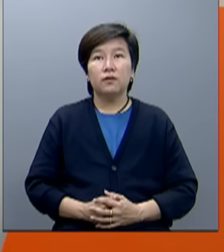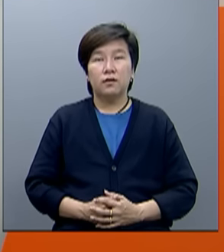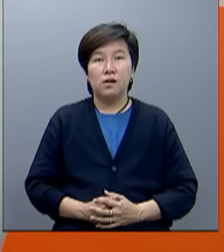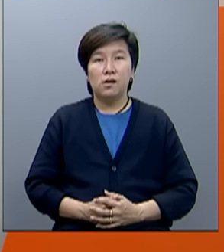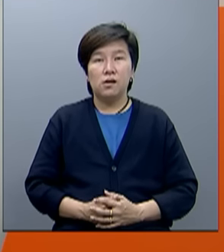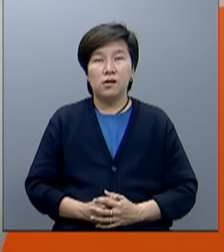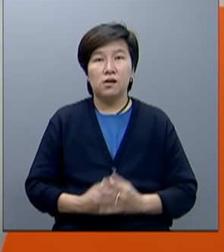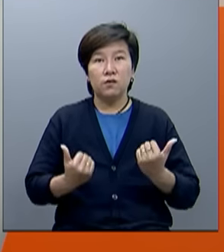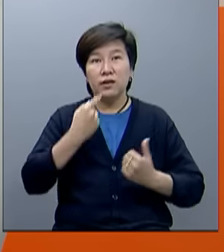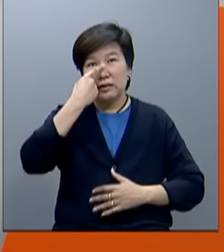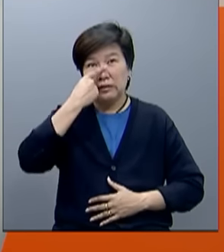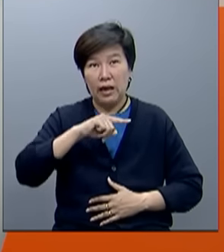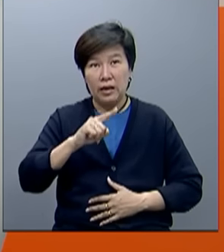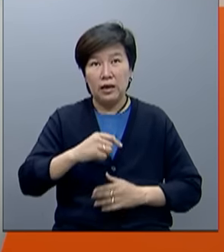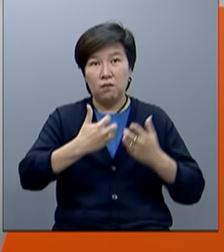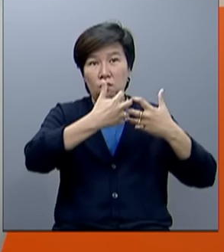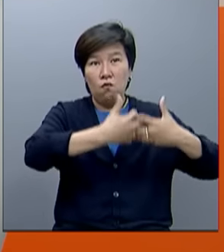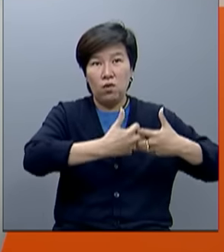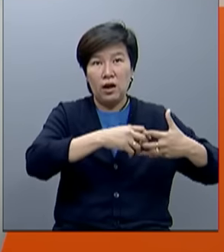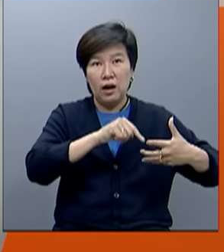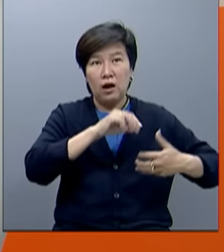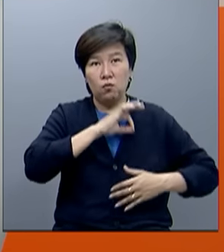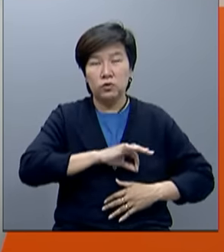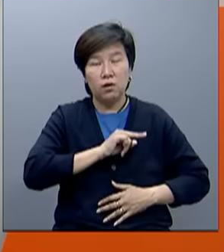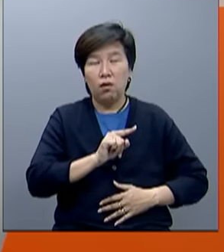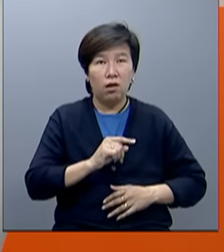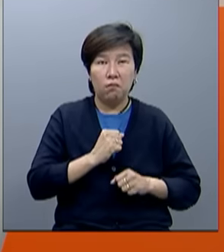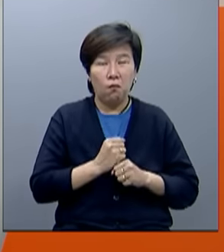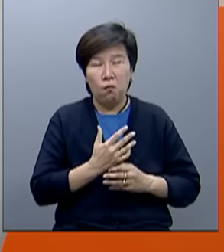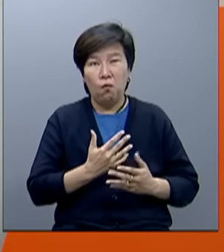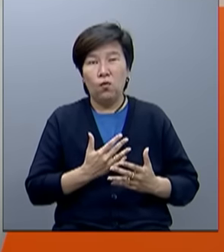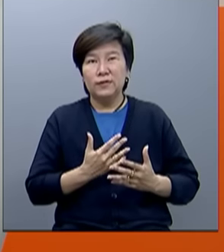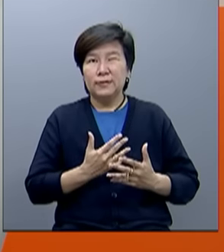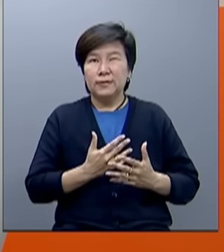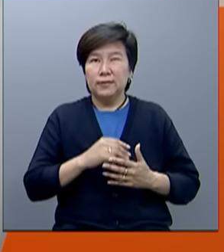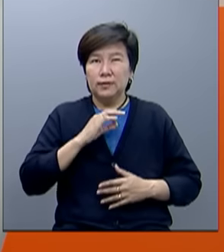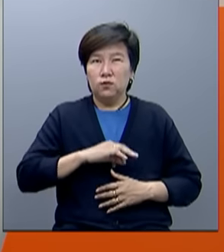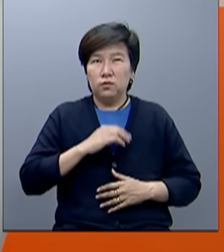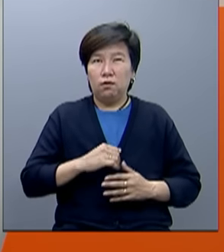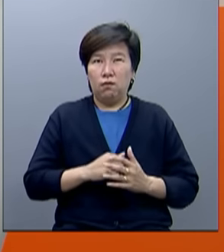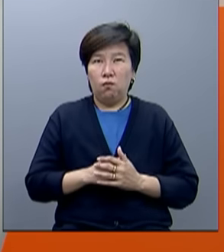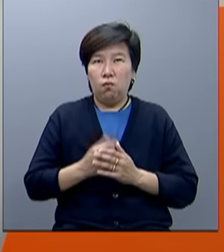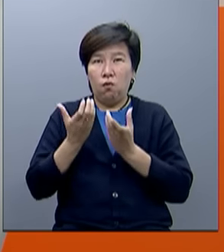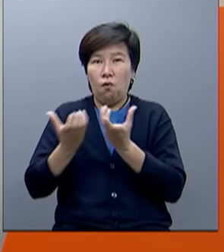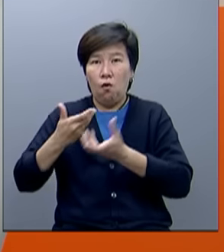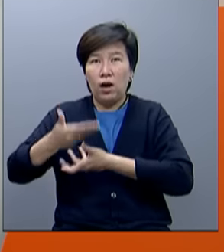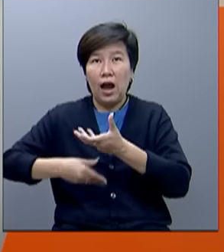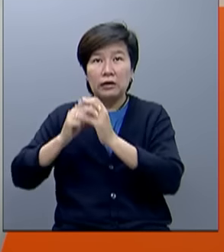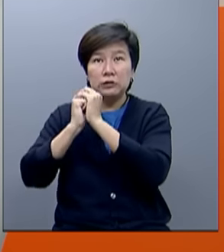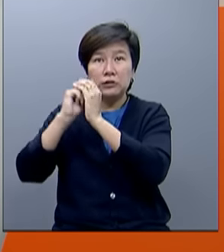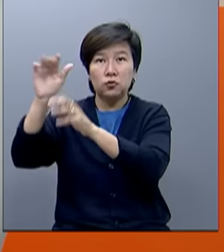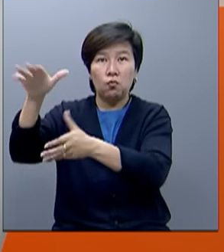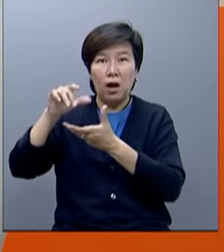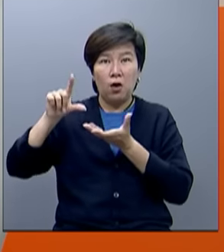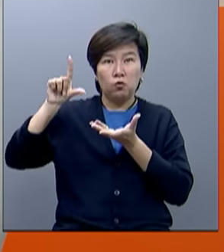ธุรกิจไทยภาคการผลิตไทยเนี่ยมันเหมือนแซนวิชที่อยู่ตรงกลางมันถูกกดมาจากสินค้าราคาถูกจากประเทศจีนแล้วมัน